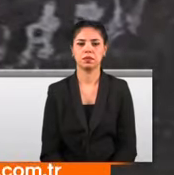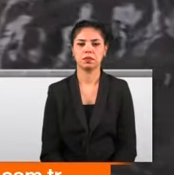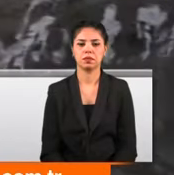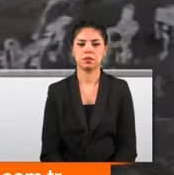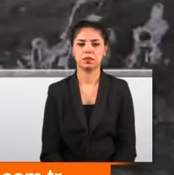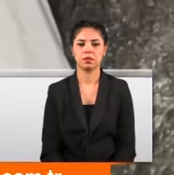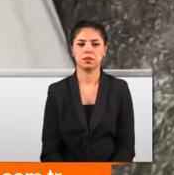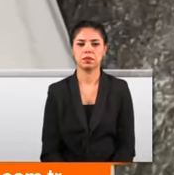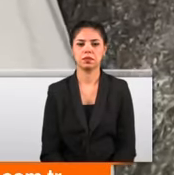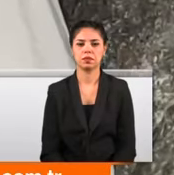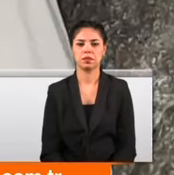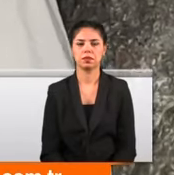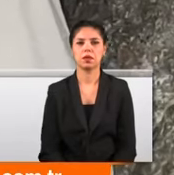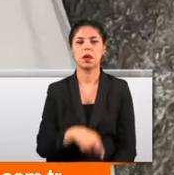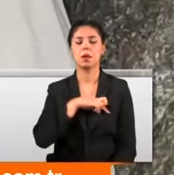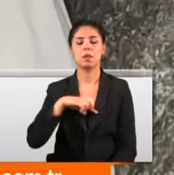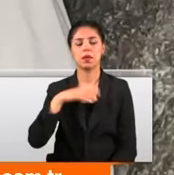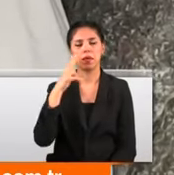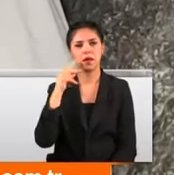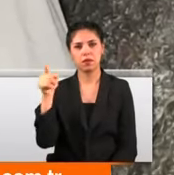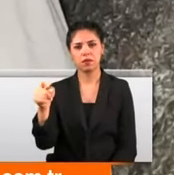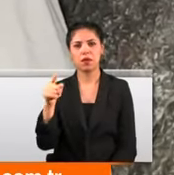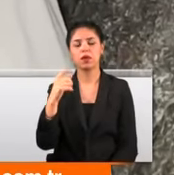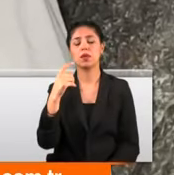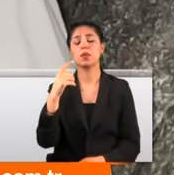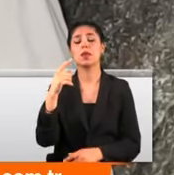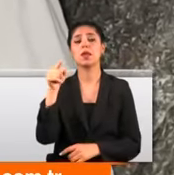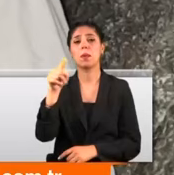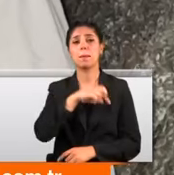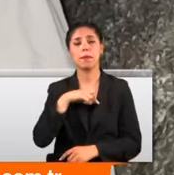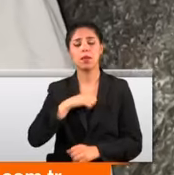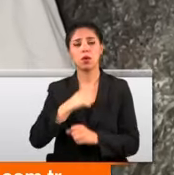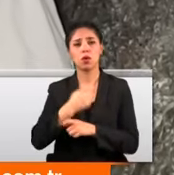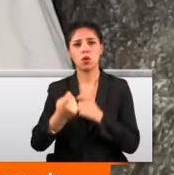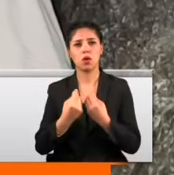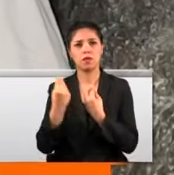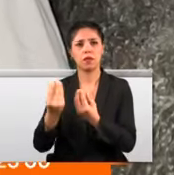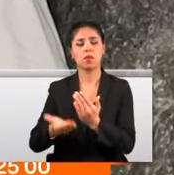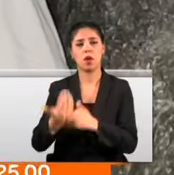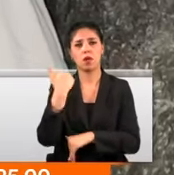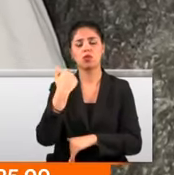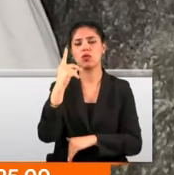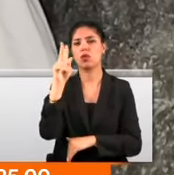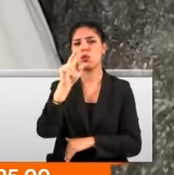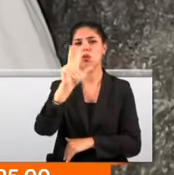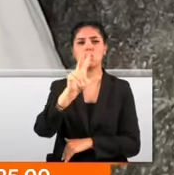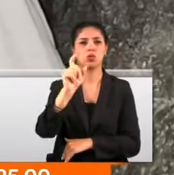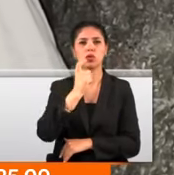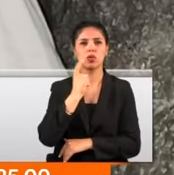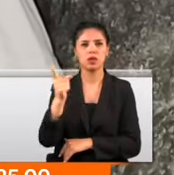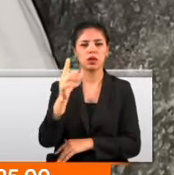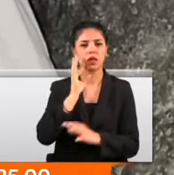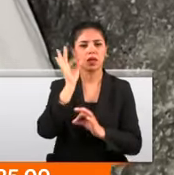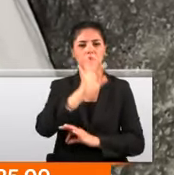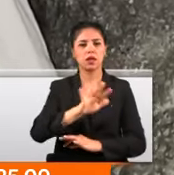yeri görmek için. Resulullah Efendimiz'e peygamberlik görevi verilmeden bir yıl önce, yani 39 yaşındayken insanlardan son 6